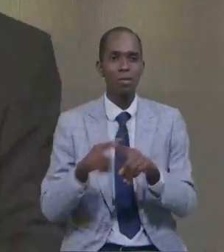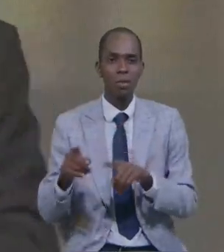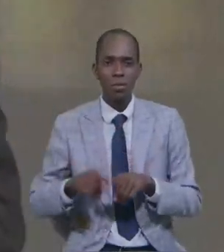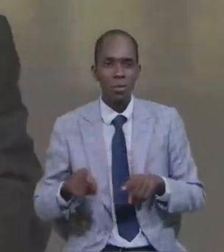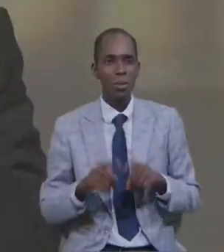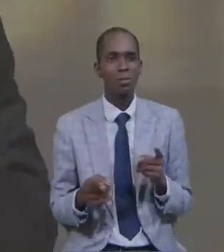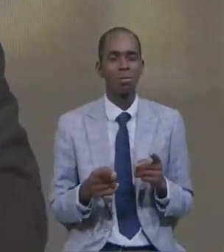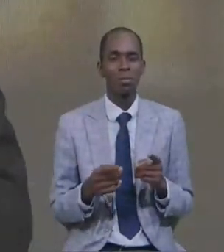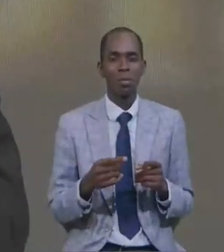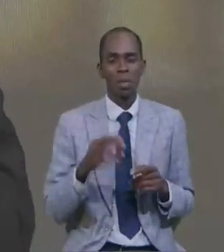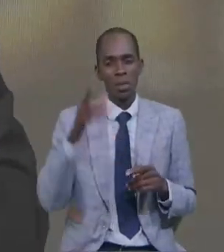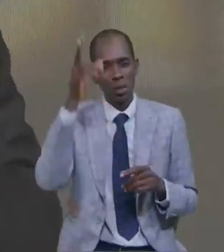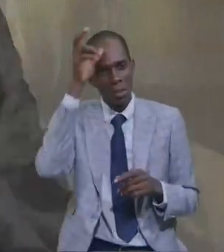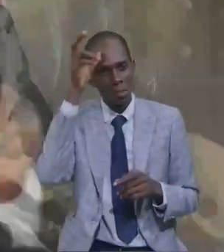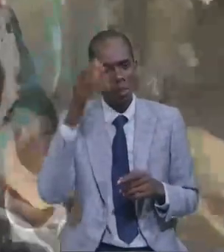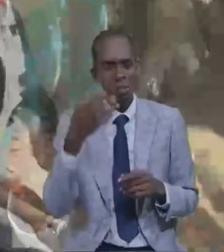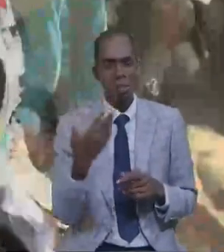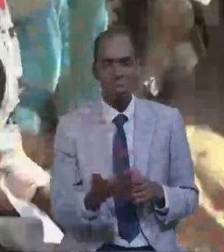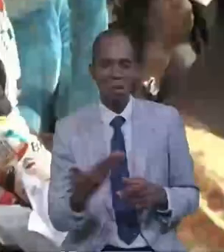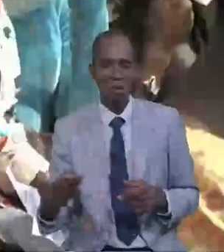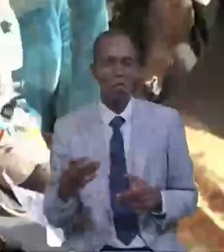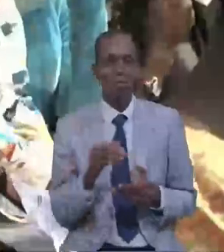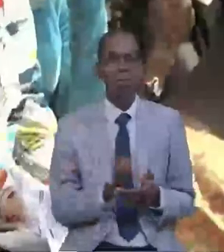les choses matérielles aux idolâtres,